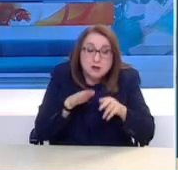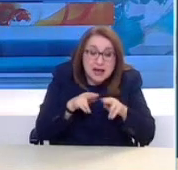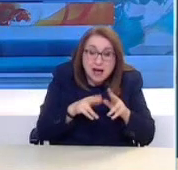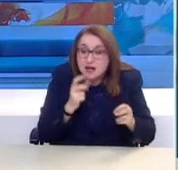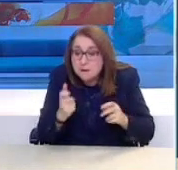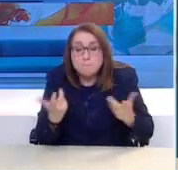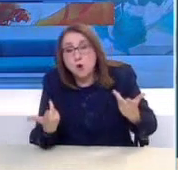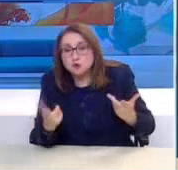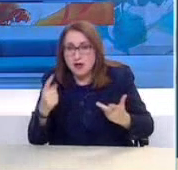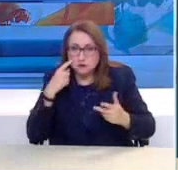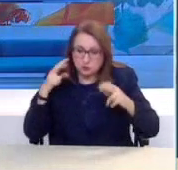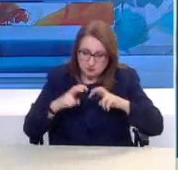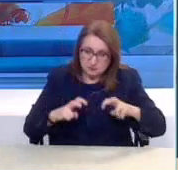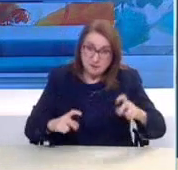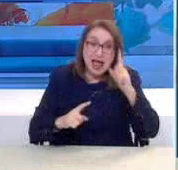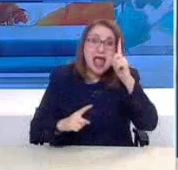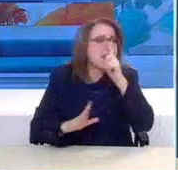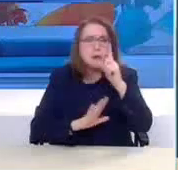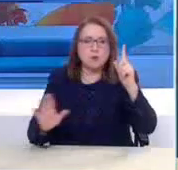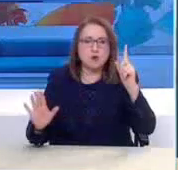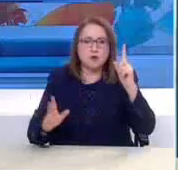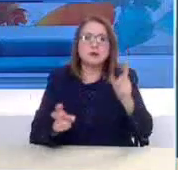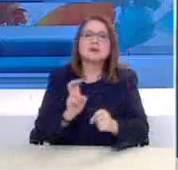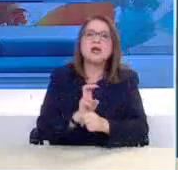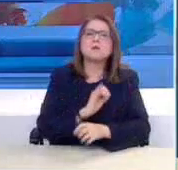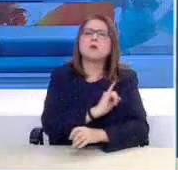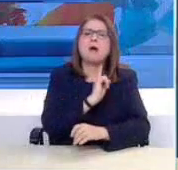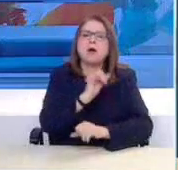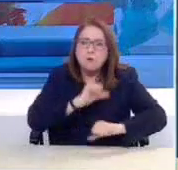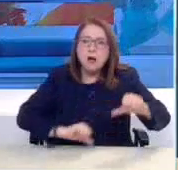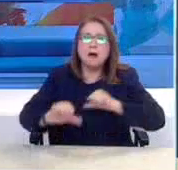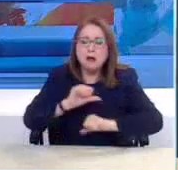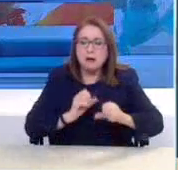και διάθεσή τους. Αυτά θα είναι τα σημαντικά προβλήματα που θα αντιμετωπίσει η